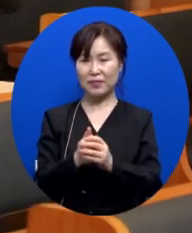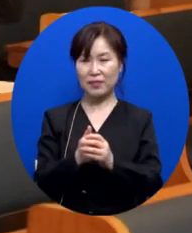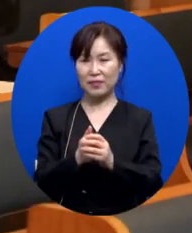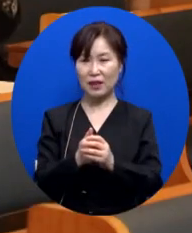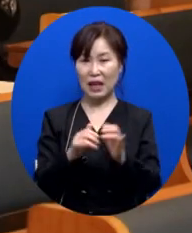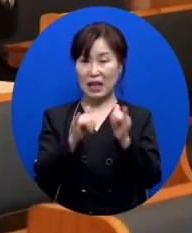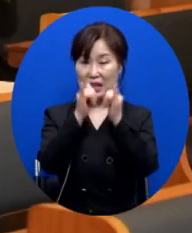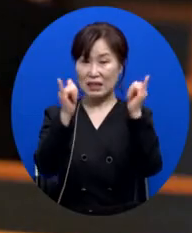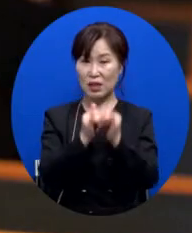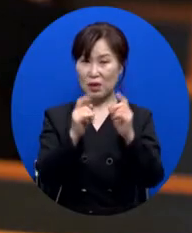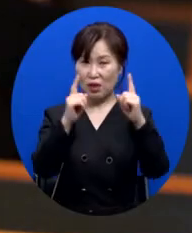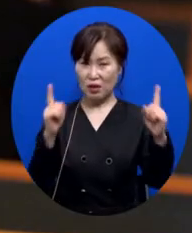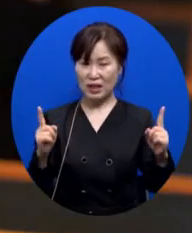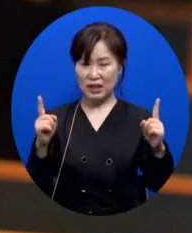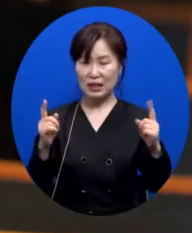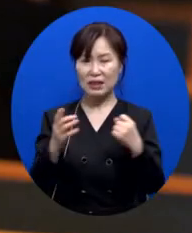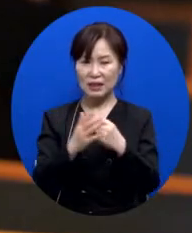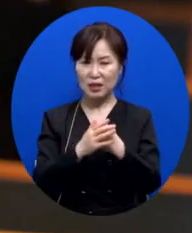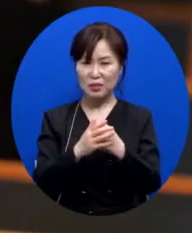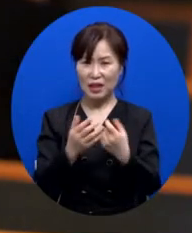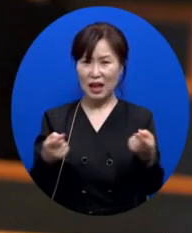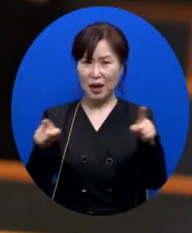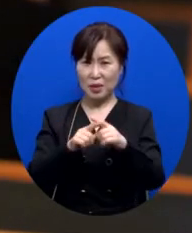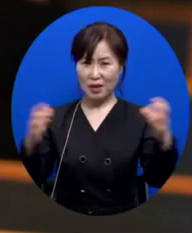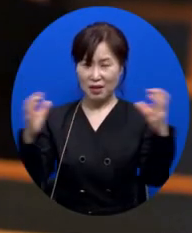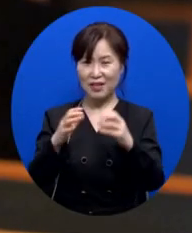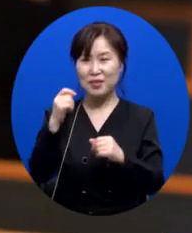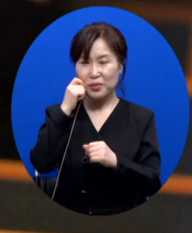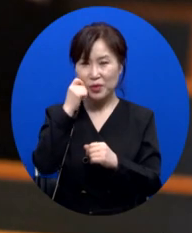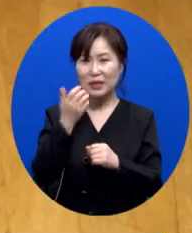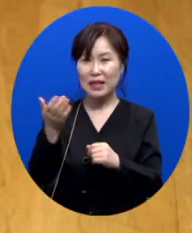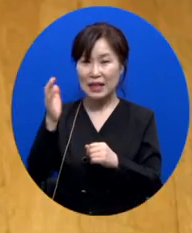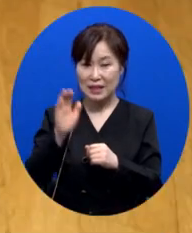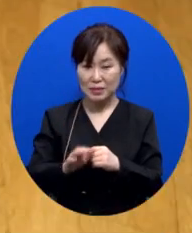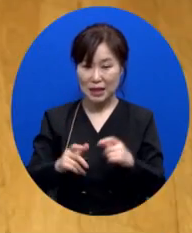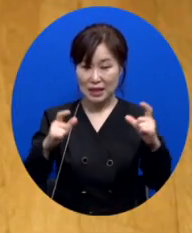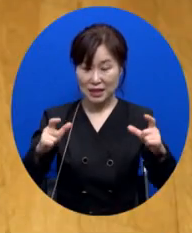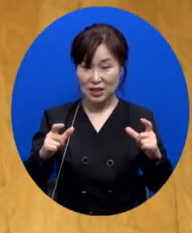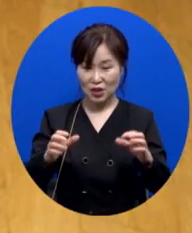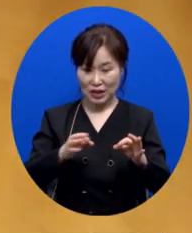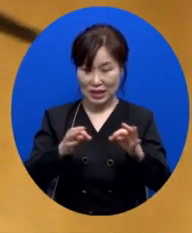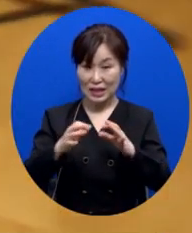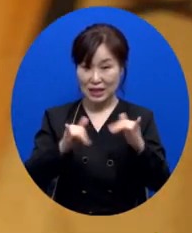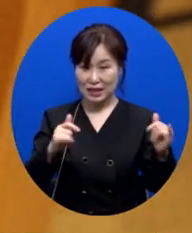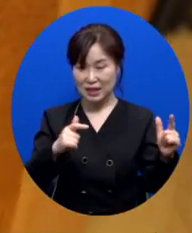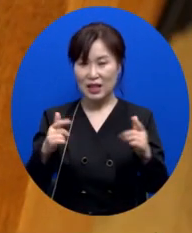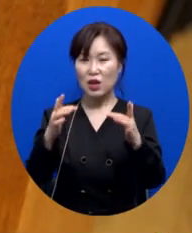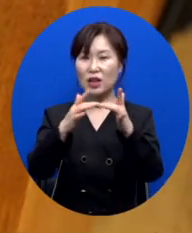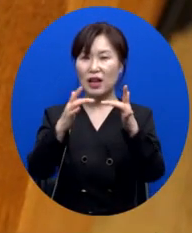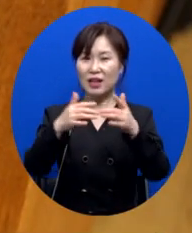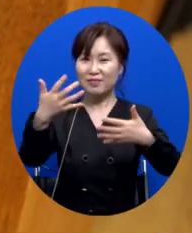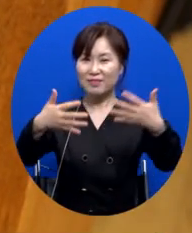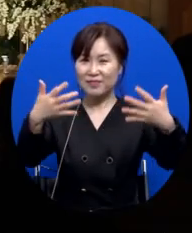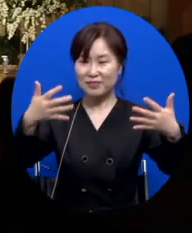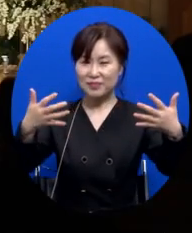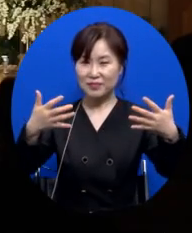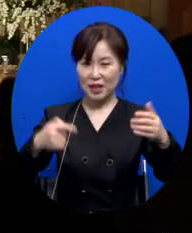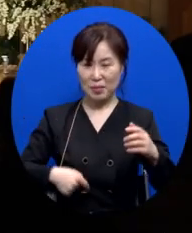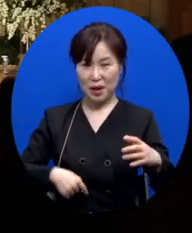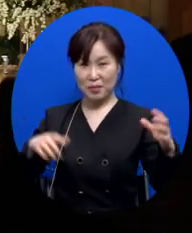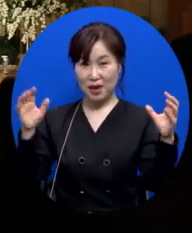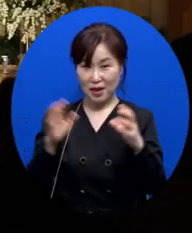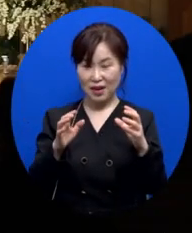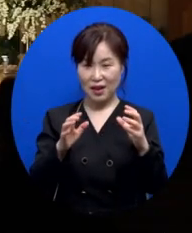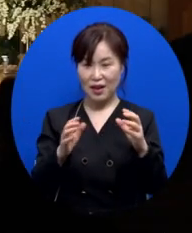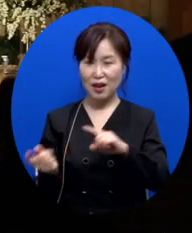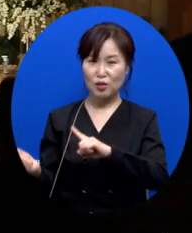2기로 많은 사람들이 함께 할 순 없었지만 성도들과 지역 상인들은 온라인 중계 를 통해 한마음으로 부활의 기쁨 을